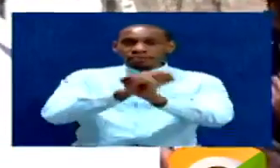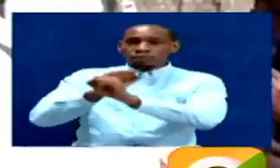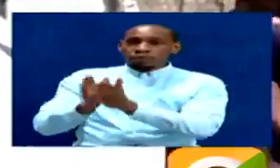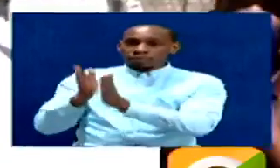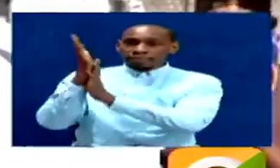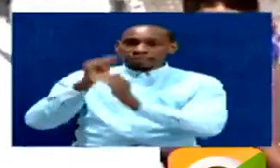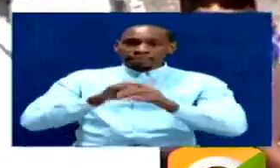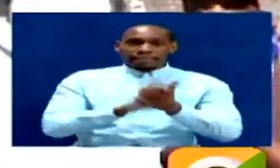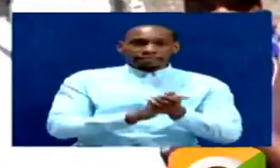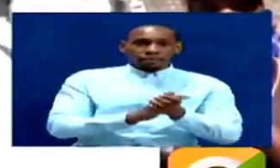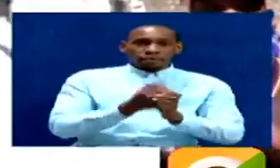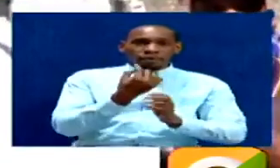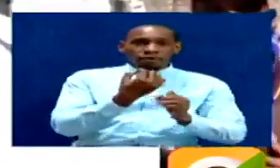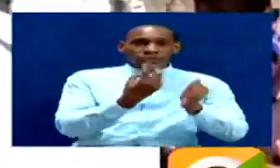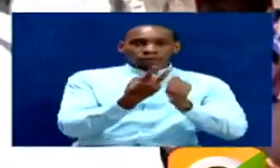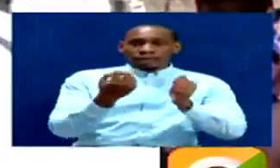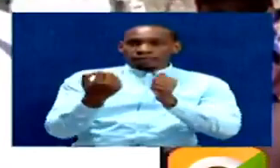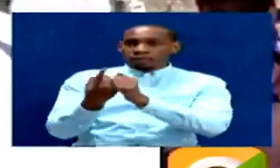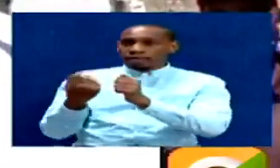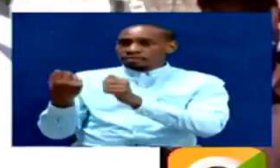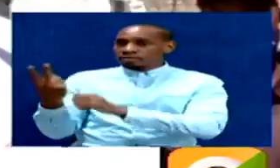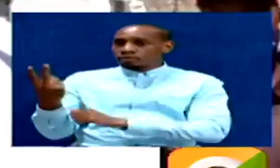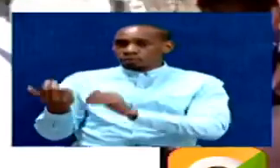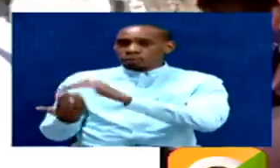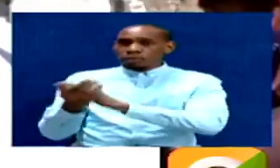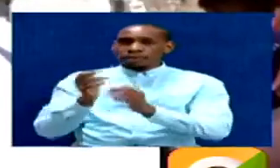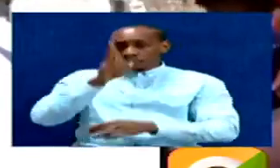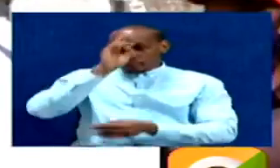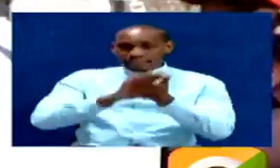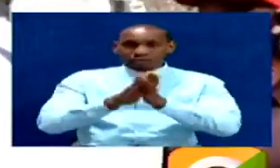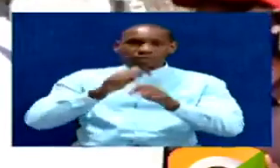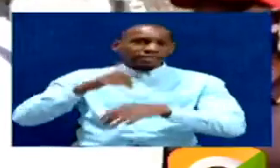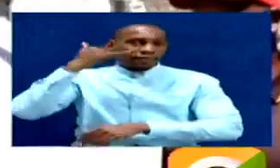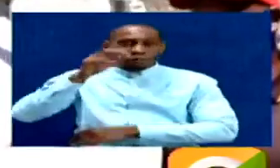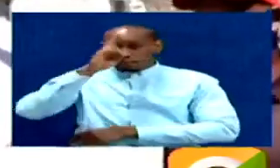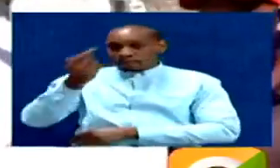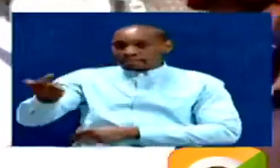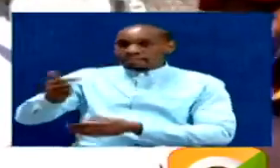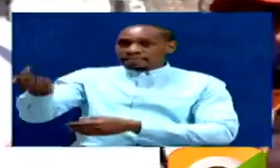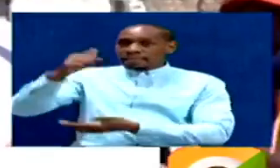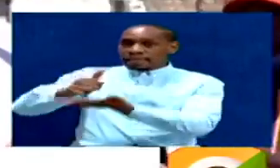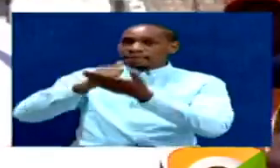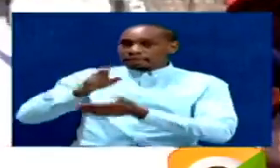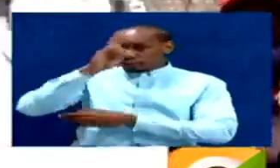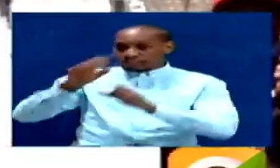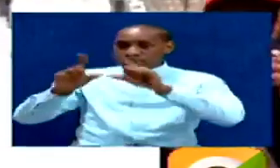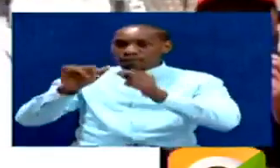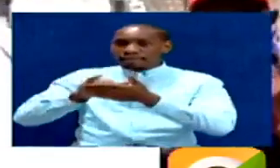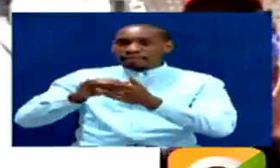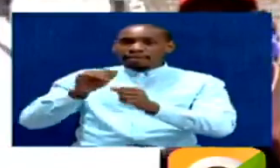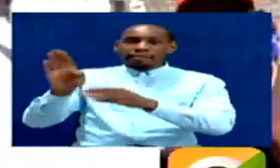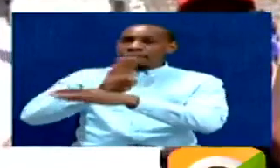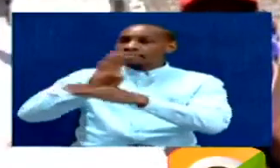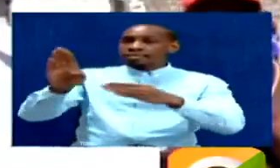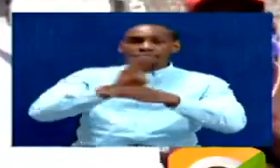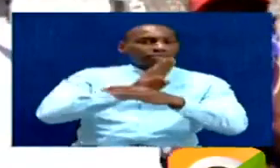ya saa 7, saa 6, 8, 9 hapo, hakuna polisi. Tukipiga simu, polisi njoo mtusaidie huku. Anakuambia oh kidogo tuna shughuli